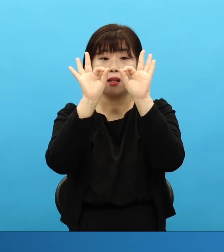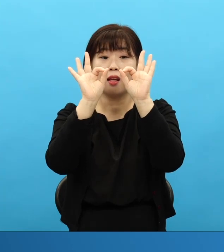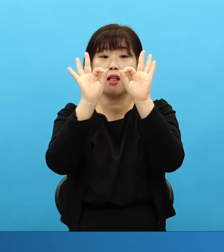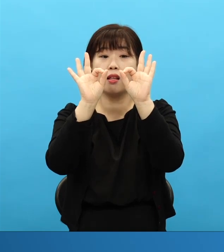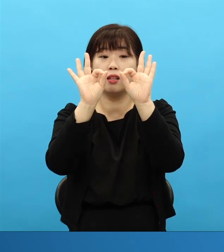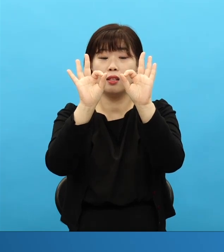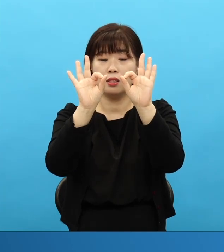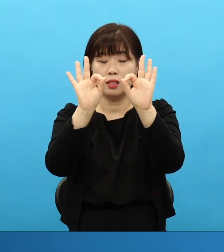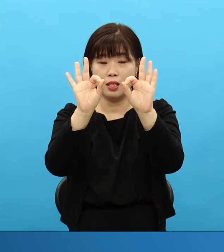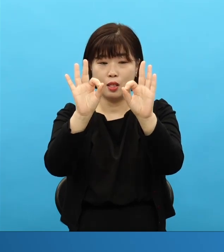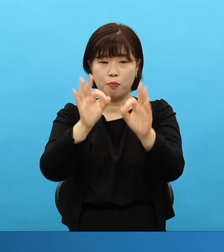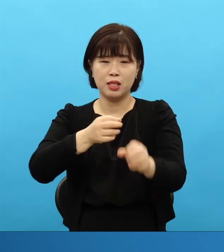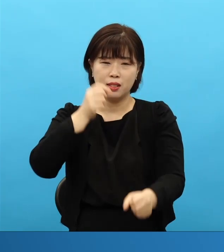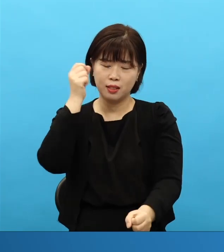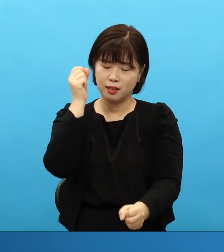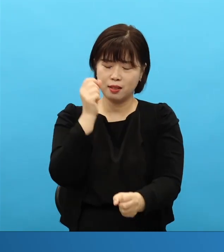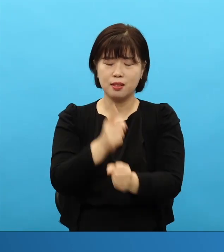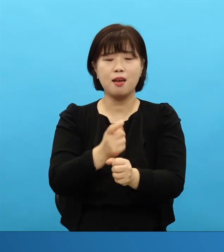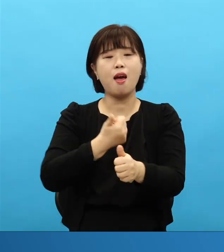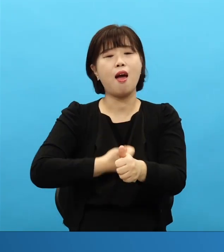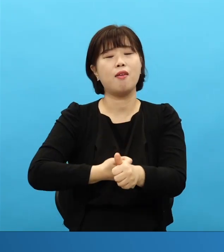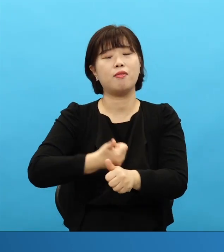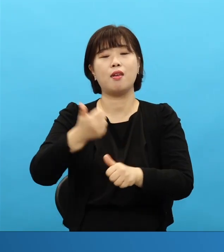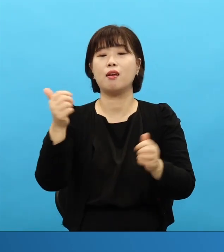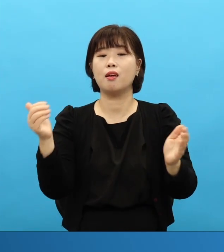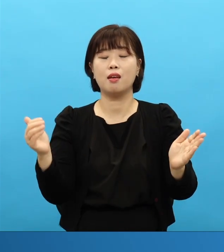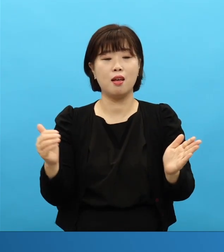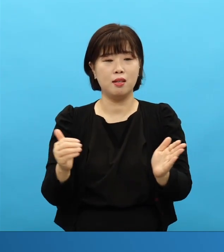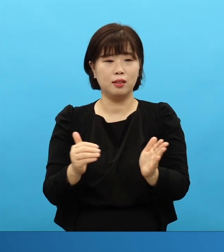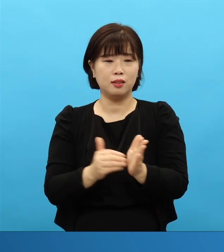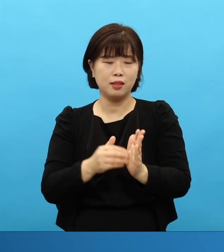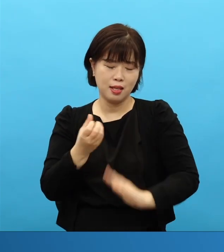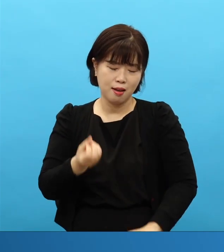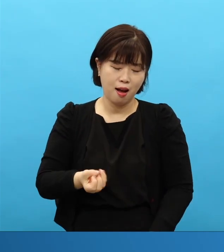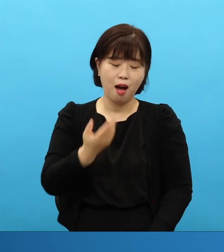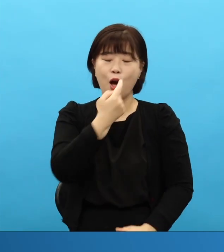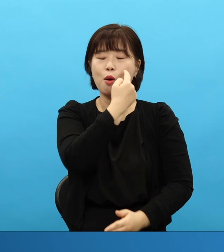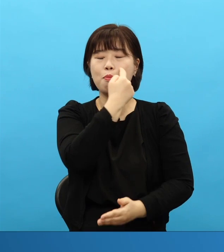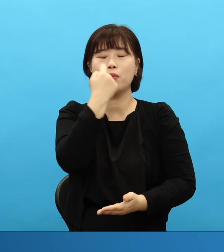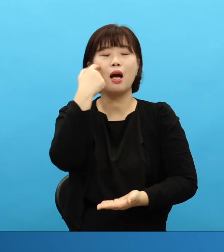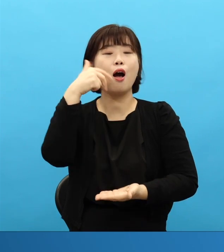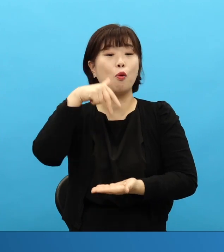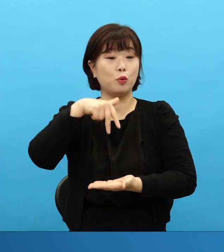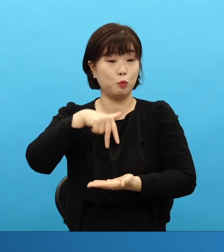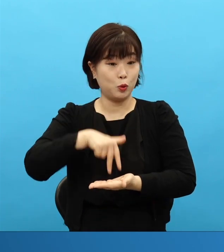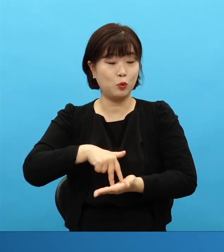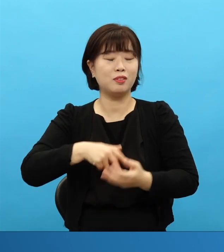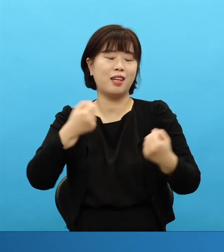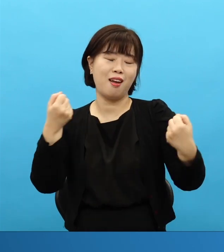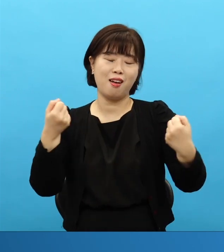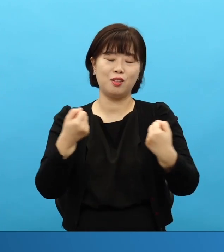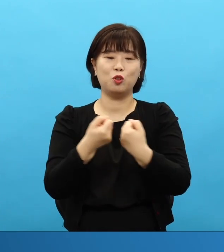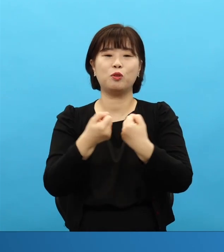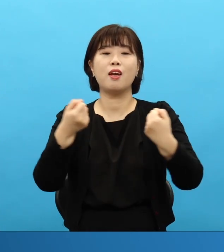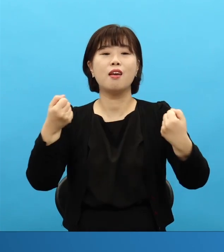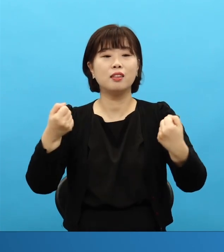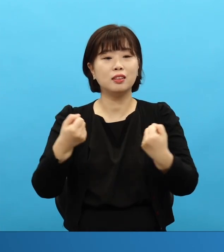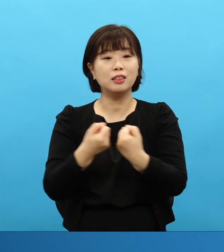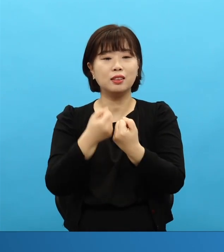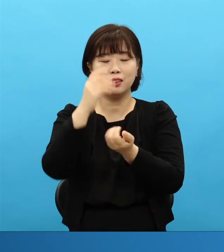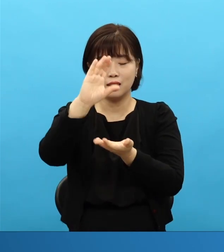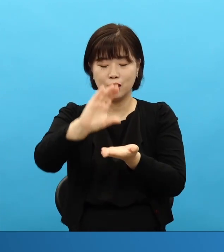보내. 이미 승리했네, 승리한 싸움을 싸우네.